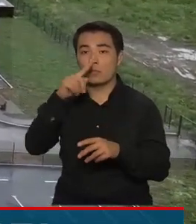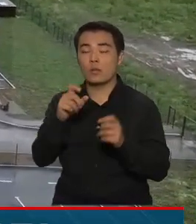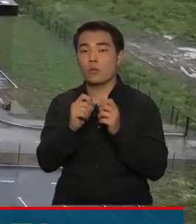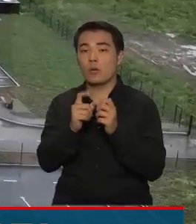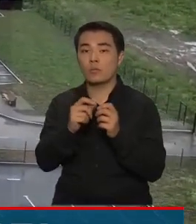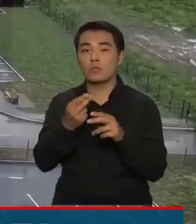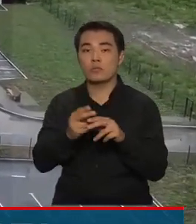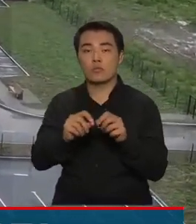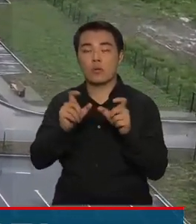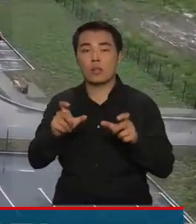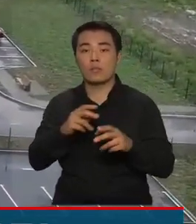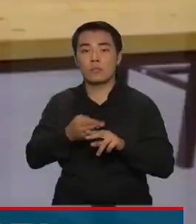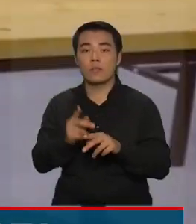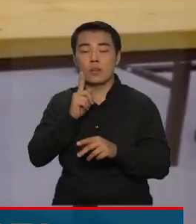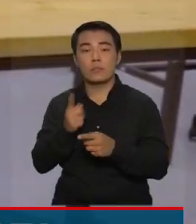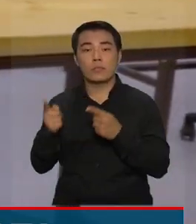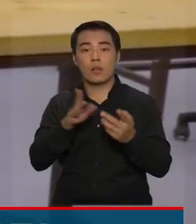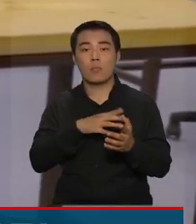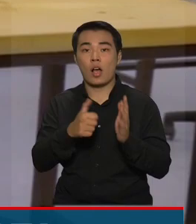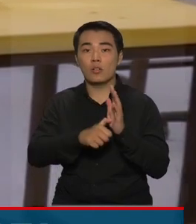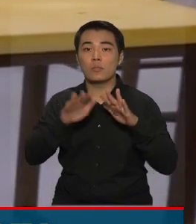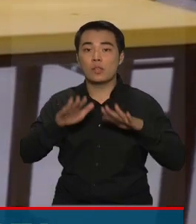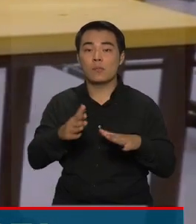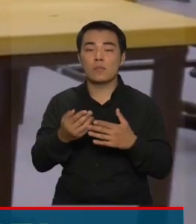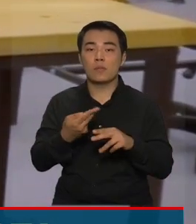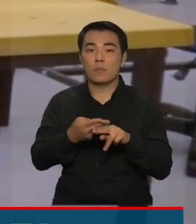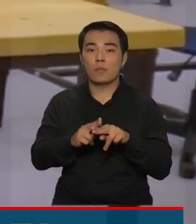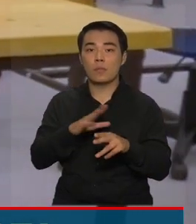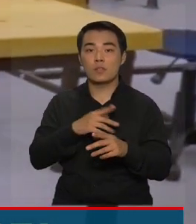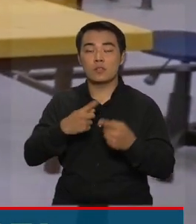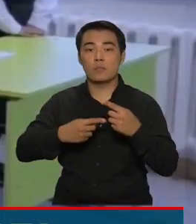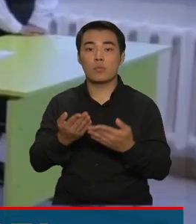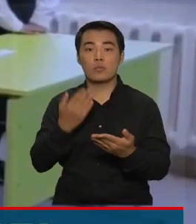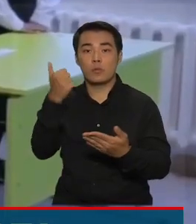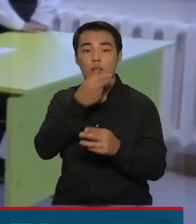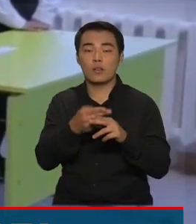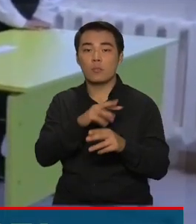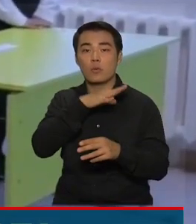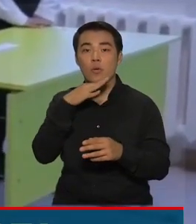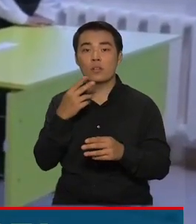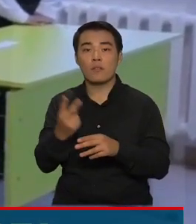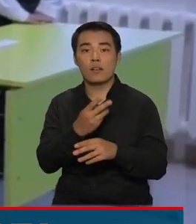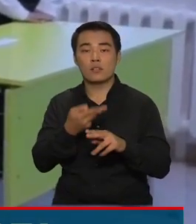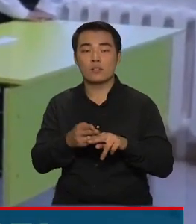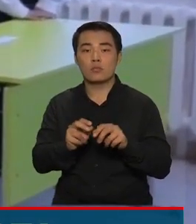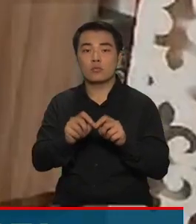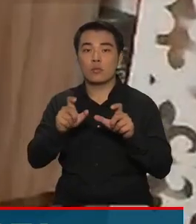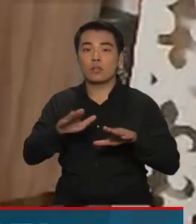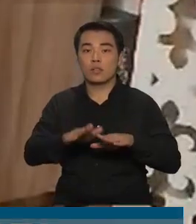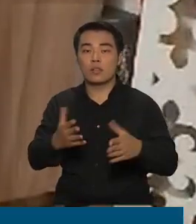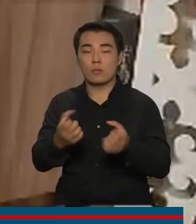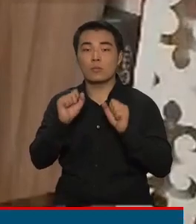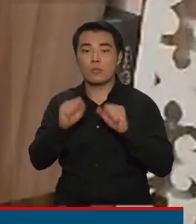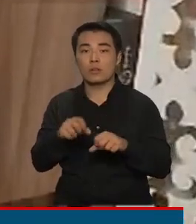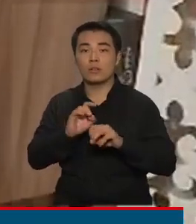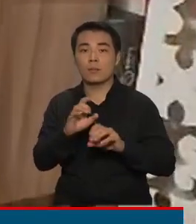мектепке ауысқан. Ғимарат 600 орынға есептелген екен. Өткен жылы ғана пайдалануға берілген бұл мектеп одан да көп оқушыны қабылдай аламыз деп отыр. Біз